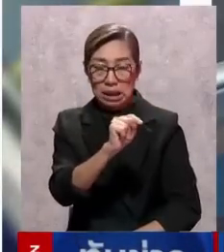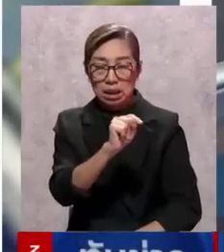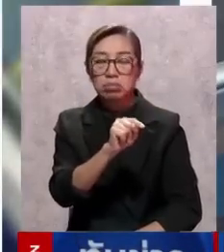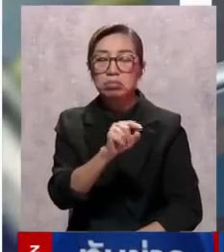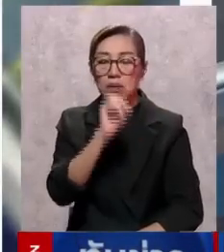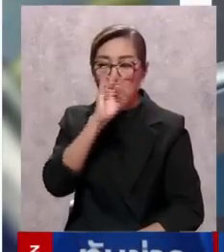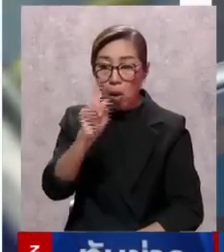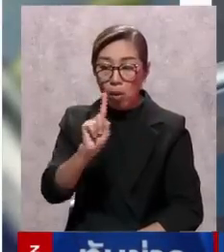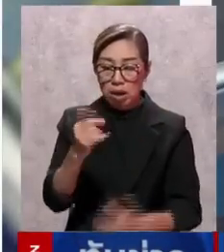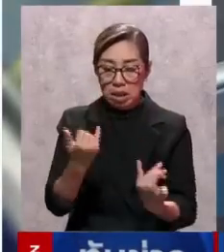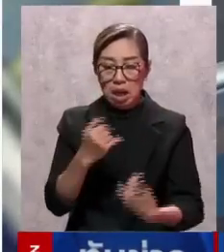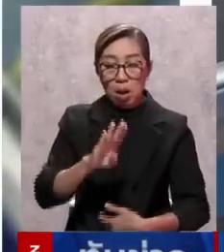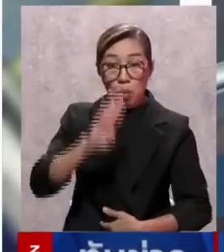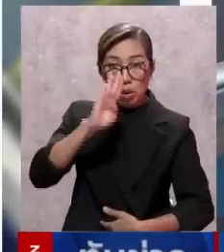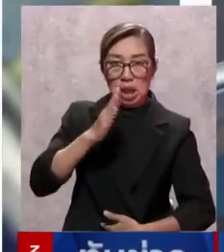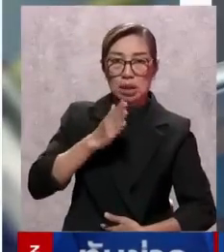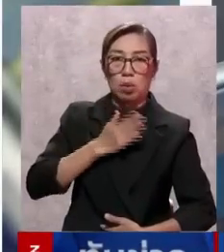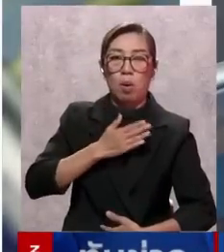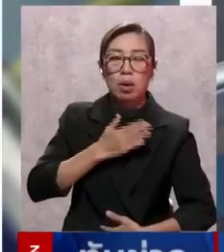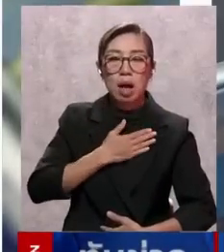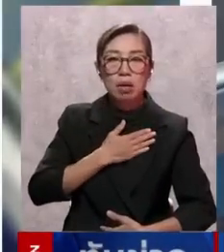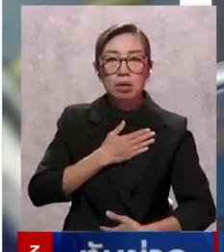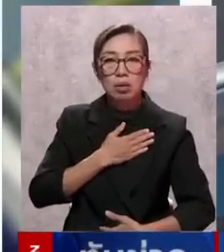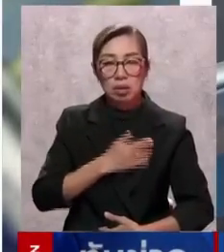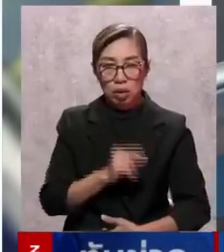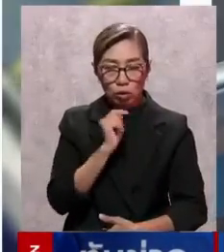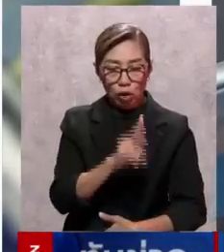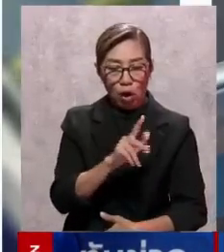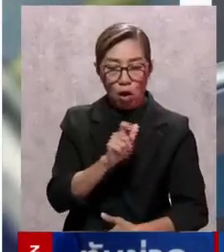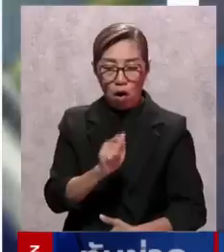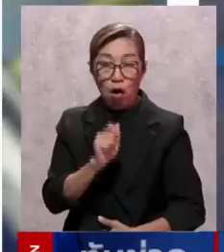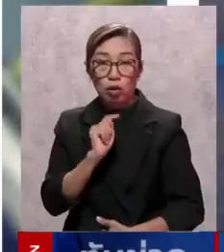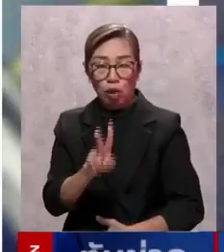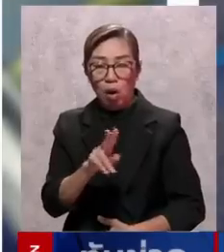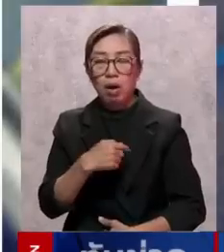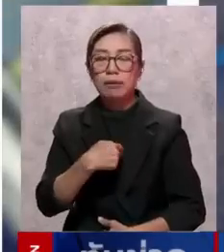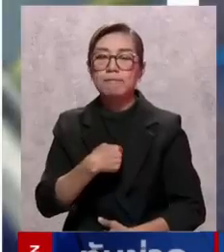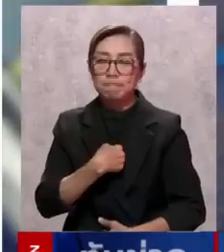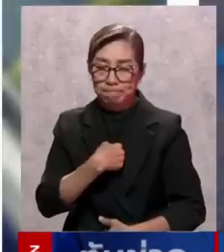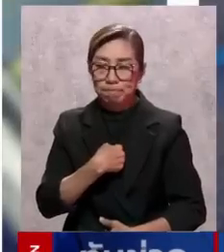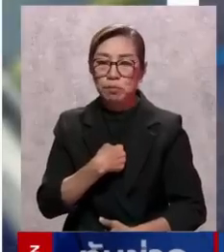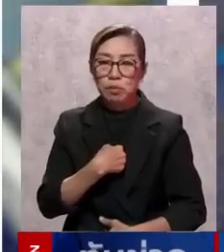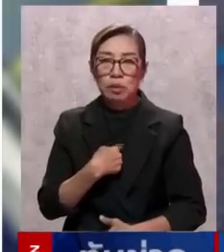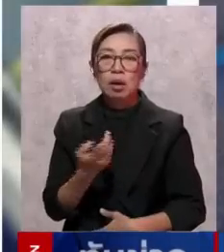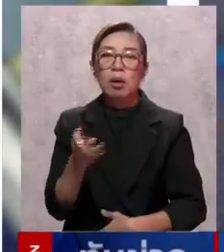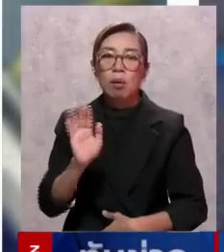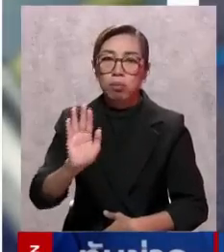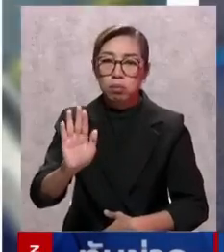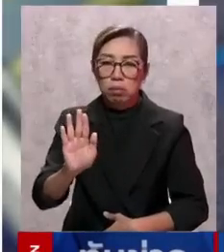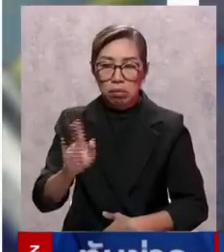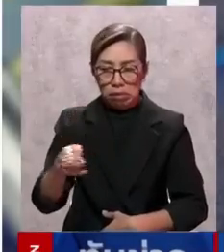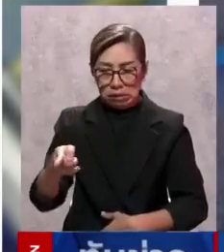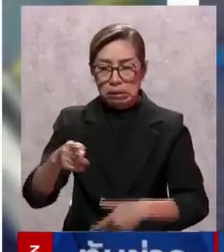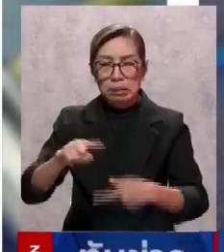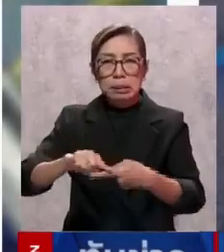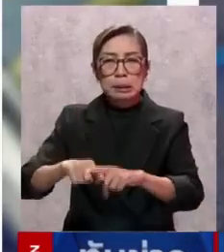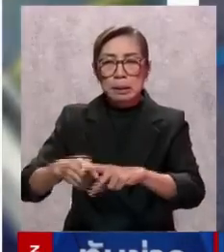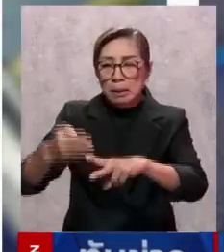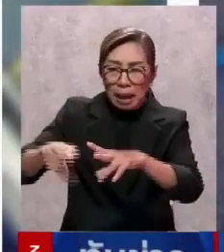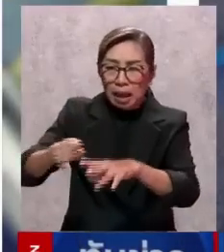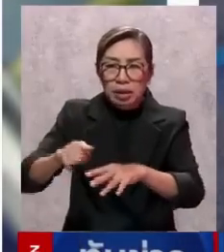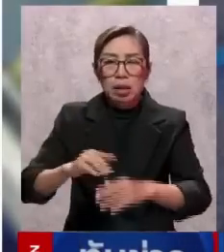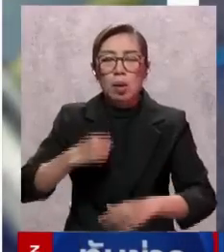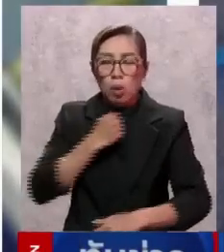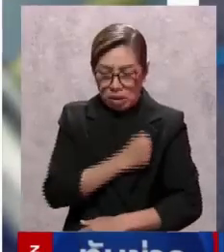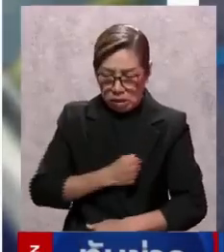ทางบริษัทท่าอากาศยานไทยจำกัดมหาชนหรือทออทข้อขอแสดงความเสียใจอย่างที่สุดกับเหตุการณ์ที่เกิดขึ้นและ